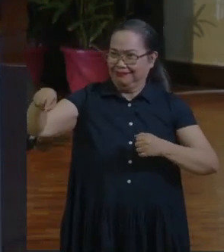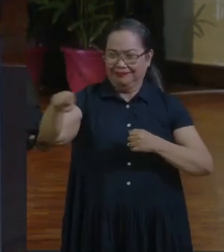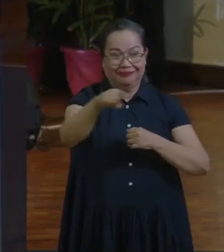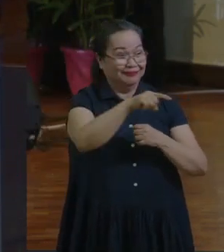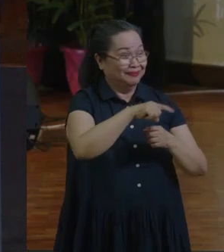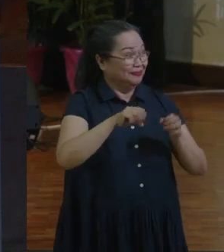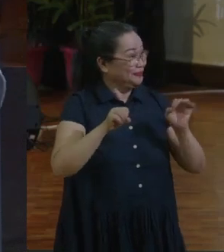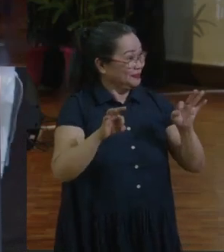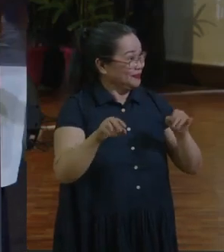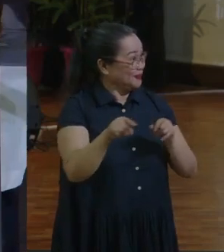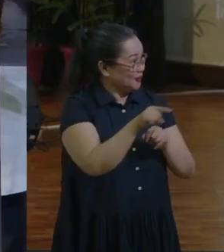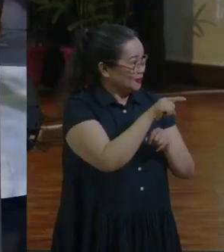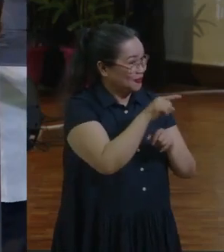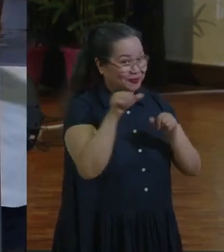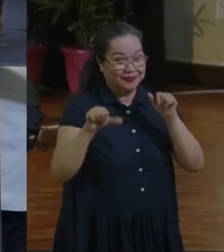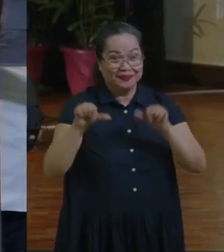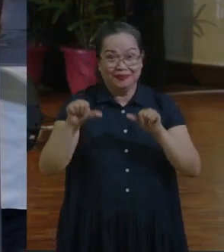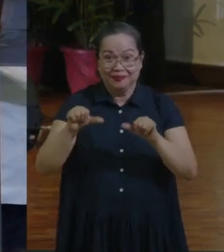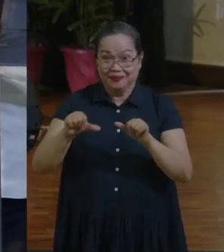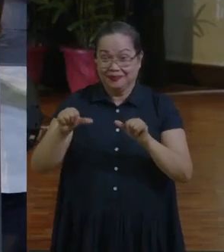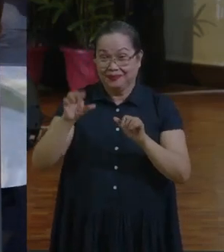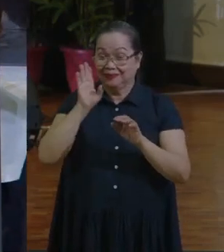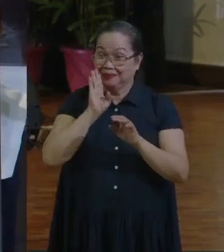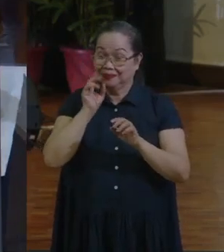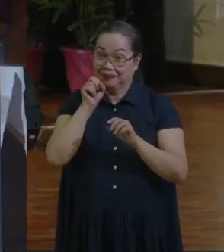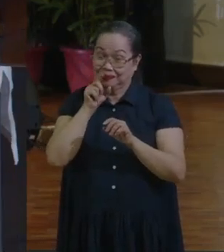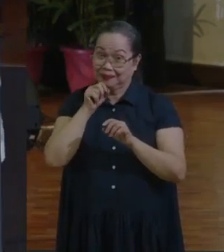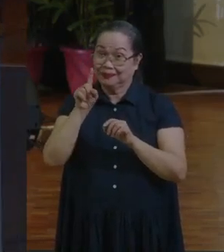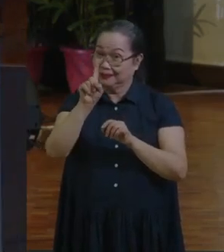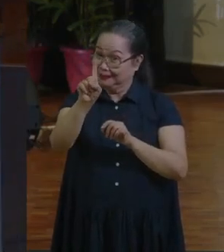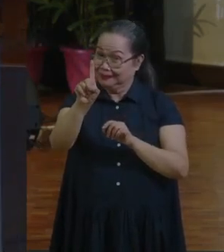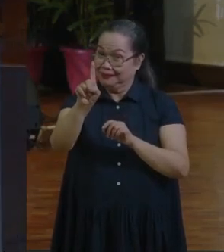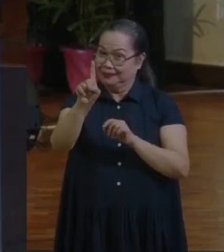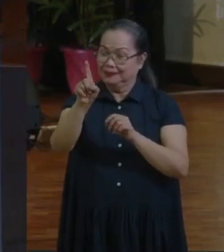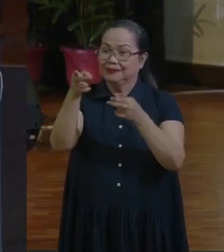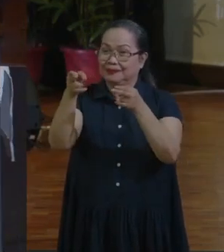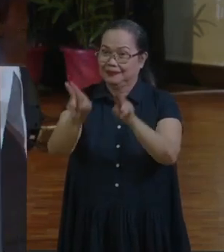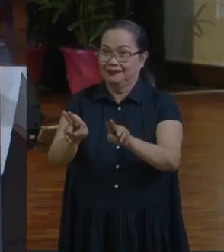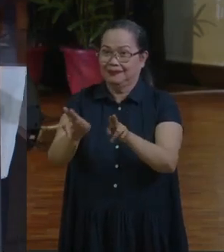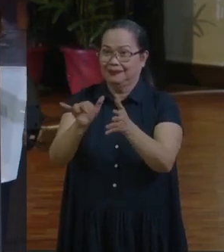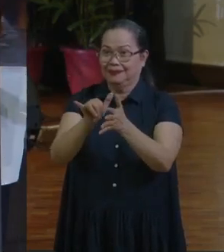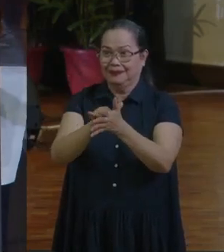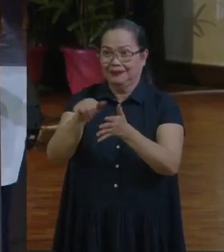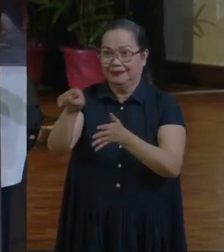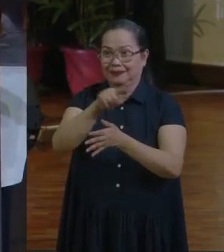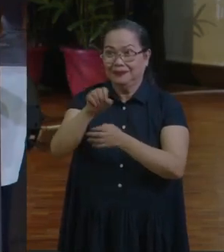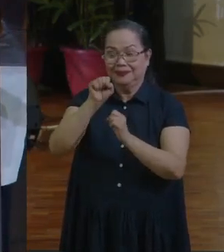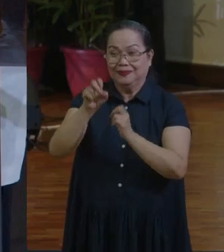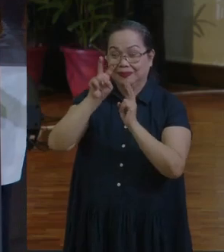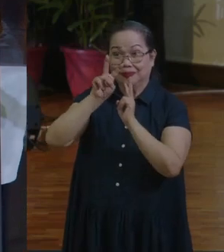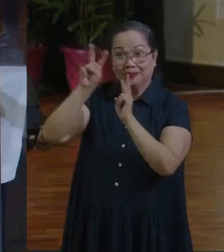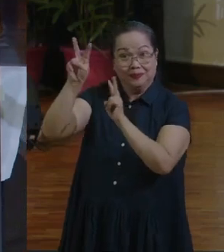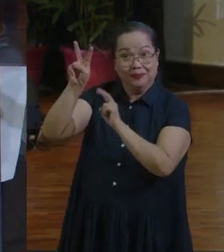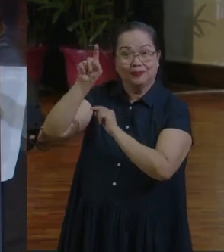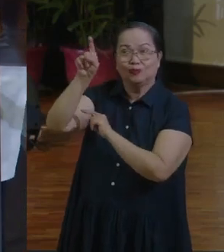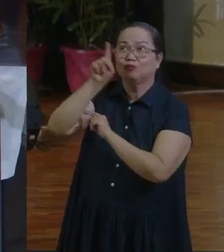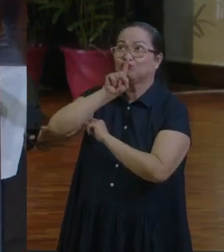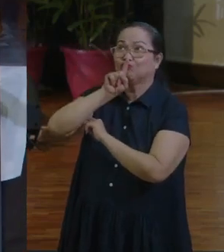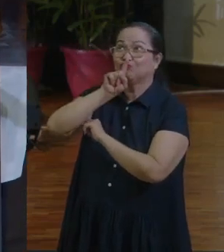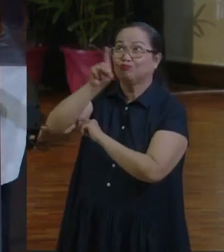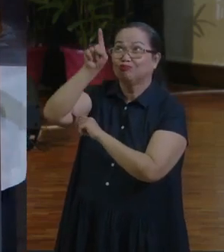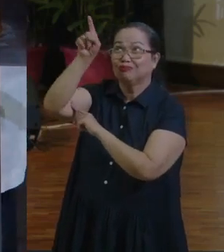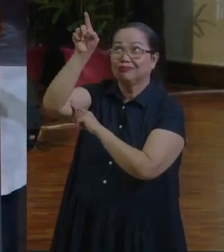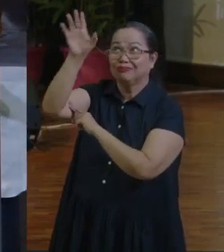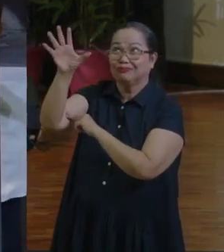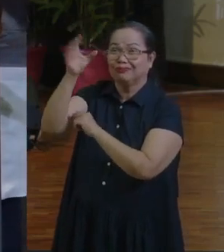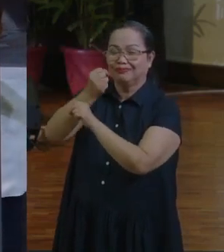Kung meron kayong mga pag-aalinlangan, mga kapatid, ito ay isang pagkakataon lamang upang makita ang katunayan ng